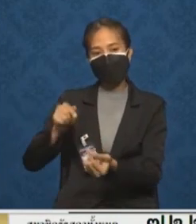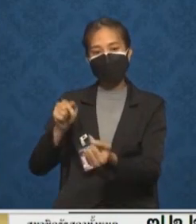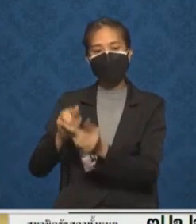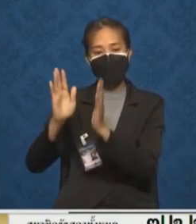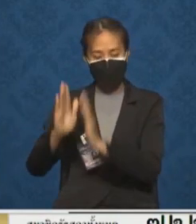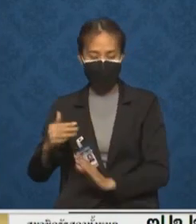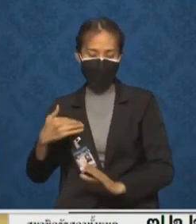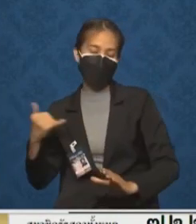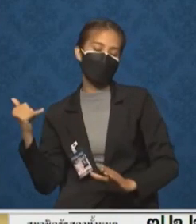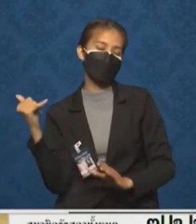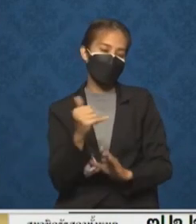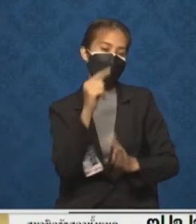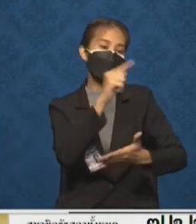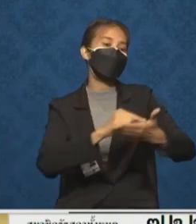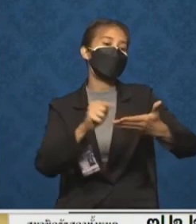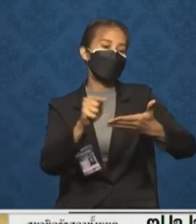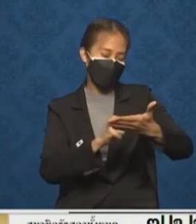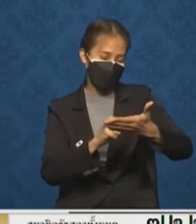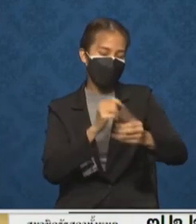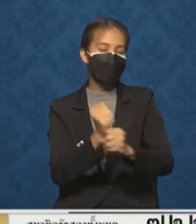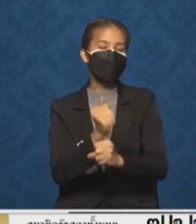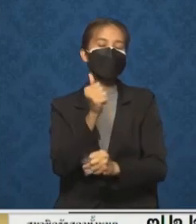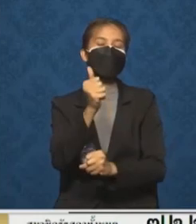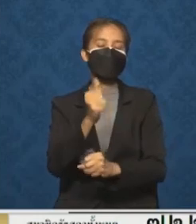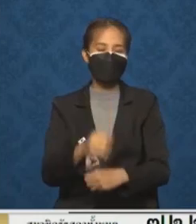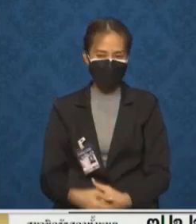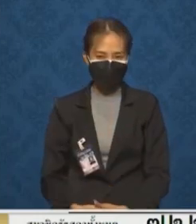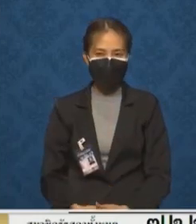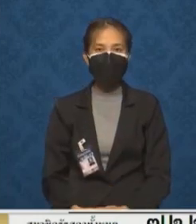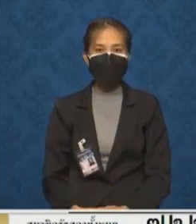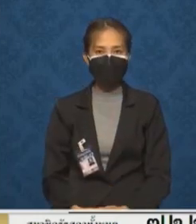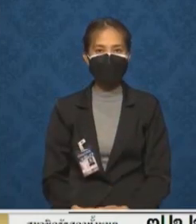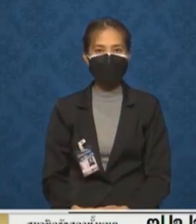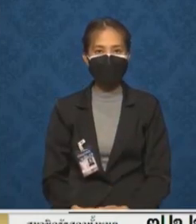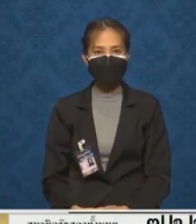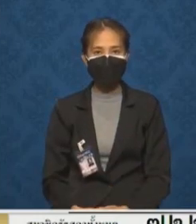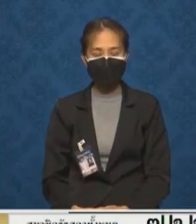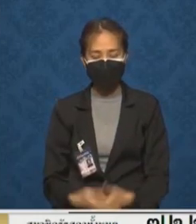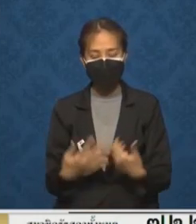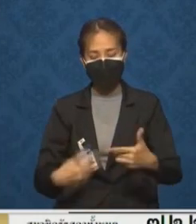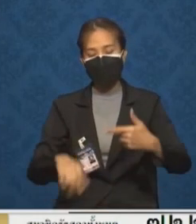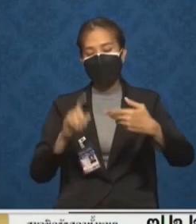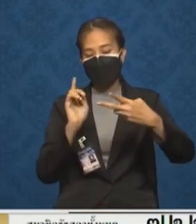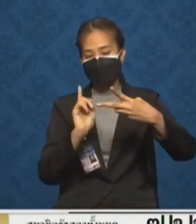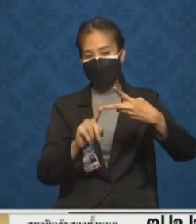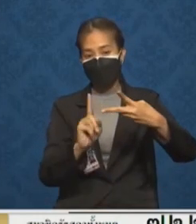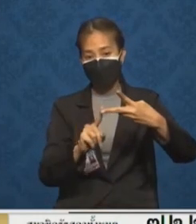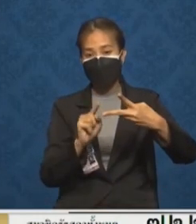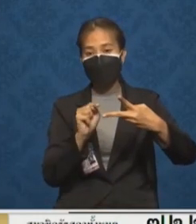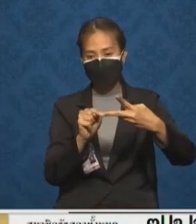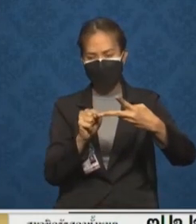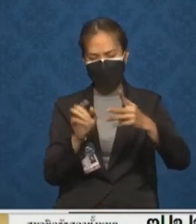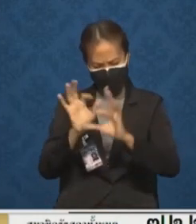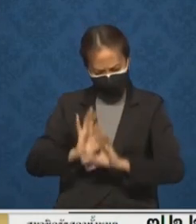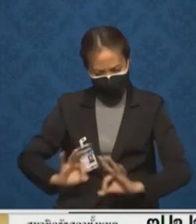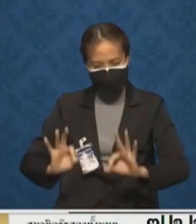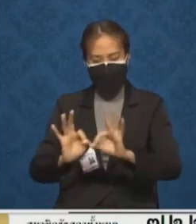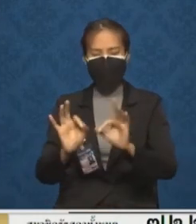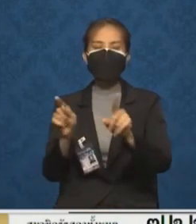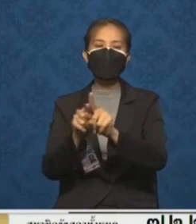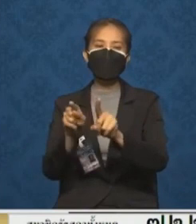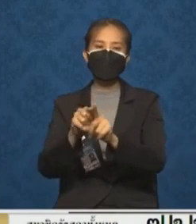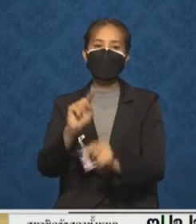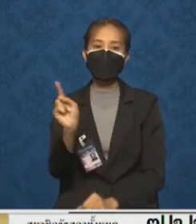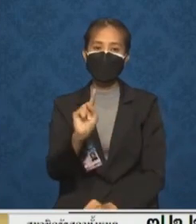ผู้ใช้สิทธิ์เลือกตั้งได้เป็นอย่างดีครับและในระบบที่2ที่ต้องถือว่าสำคัญเช่นเดียวกันก็คือว่